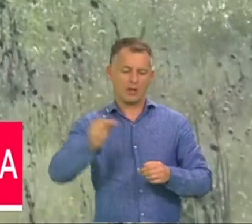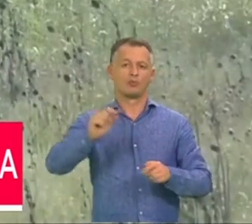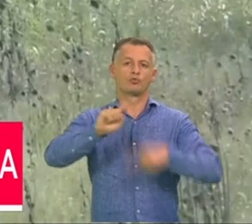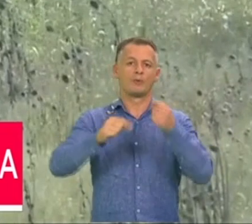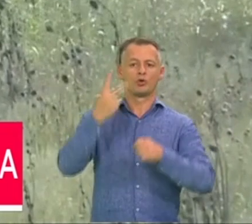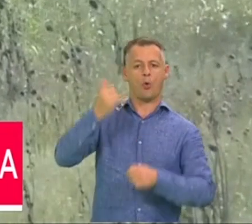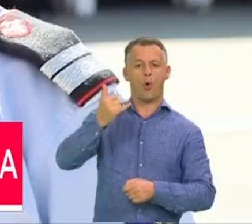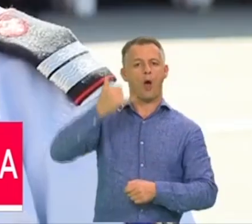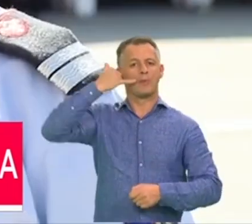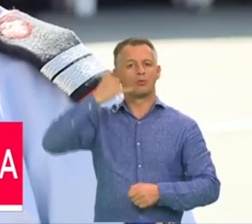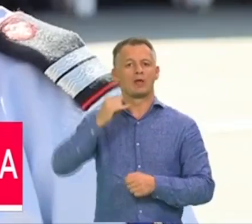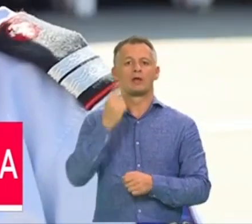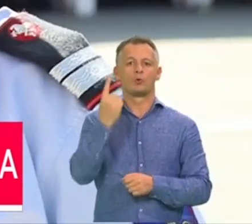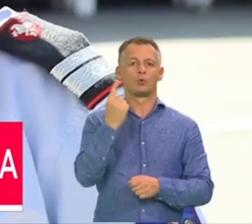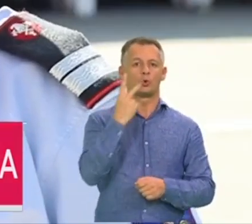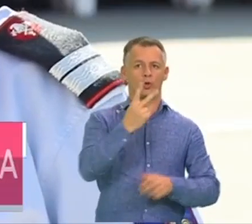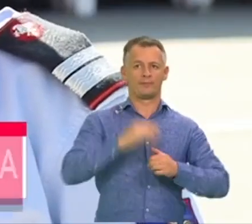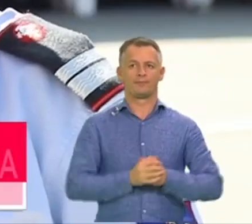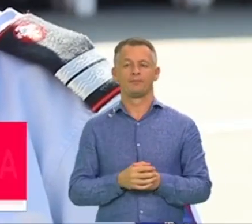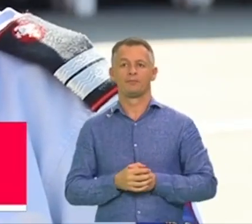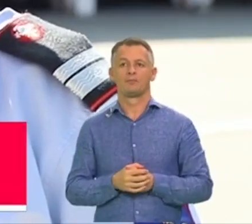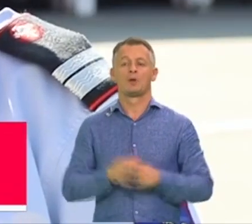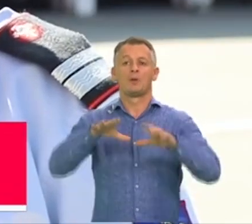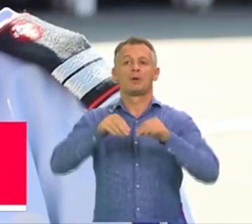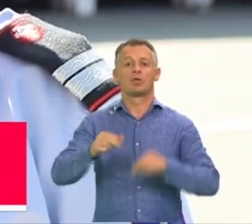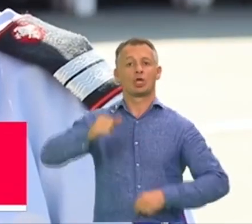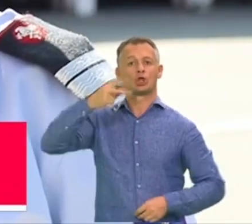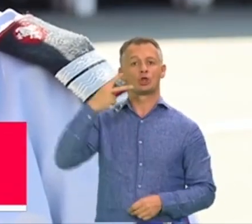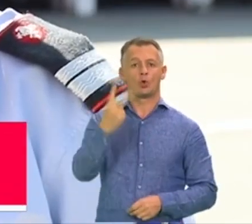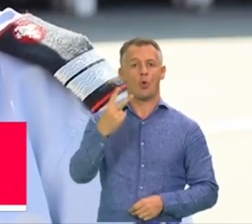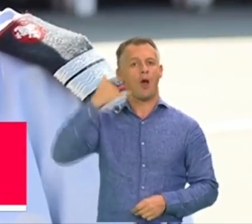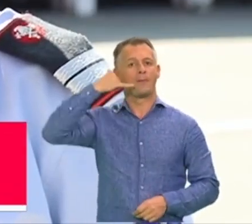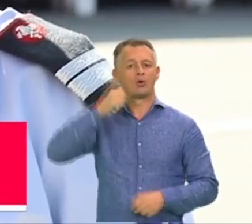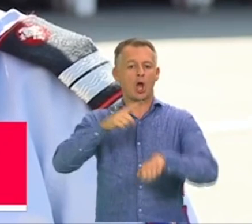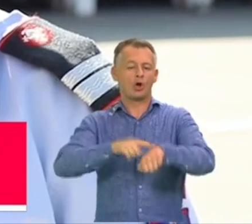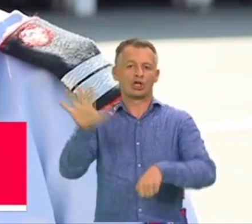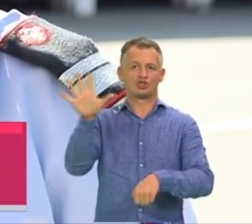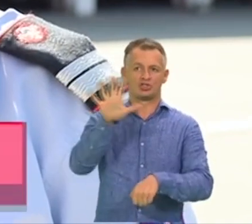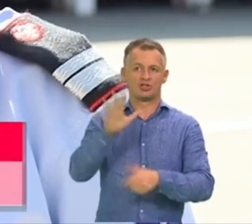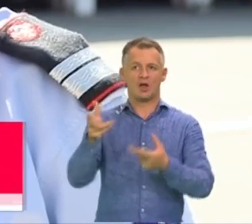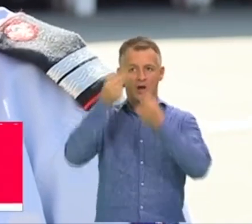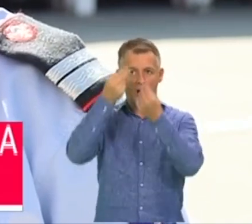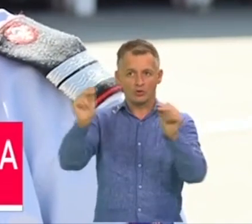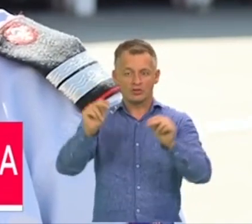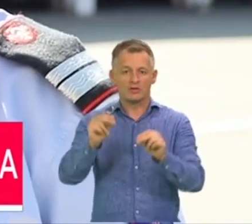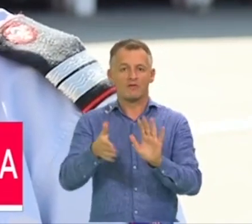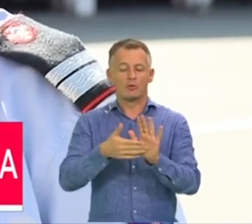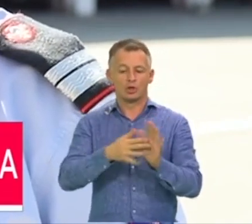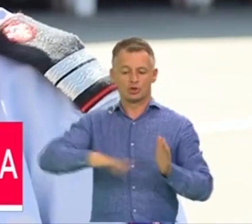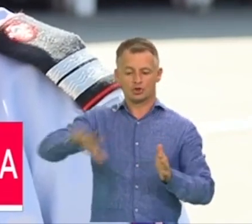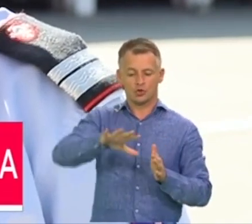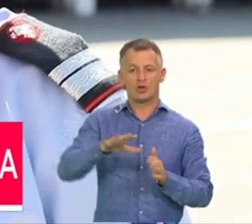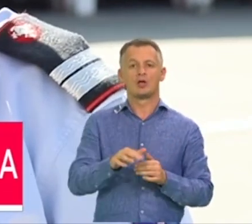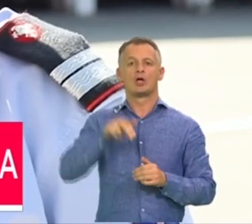apeluri la 112. Dispeceratul 112 a primit două apeluri în jurul orei 5, care anunțau faptul că în zona localităților